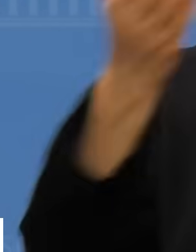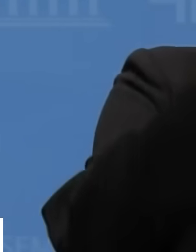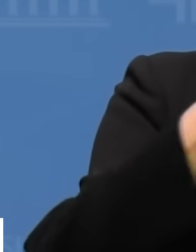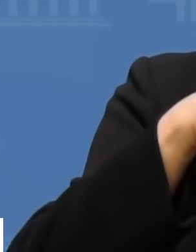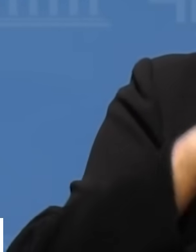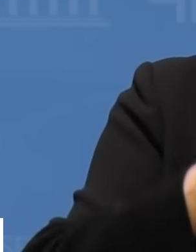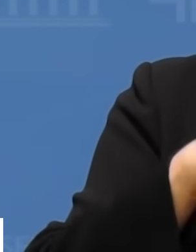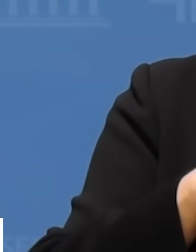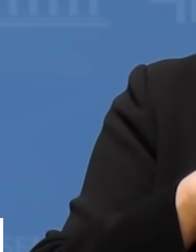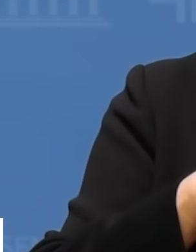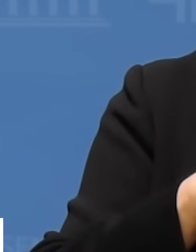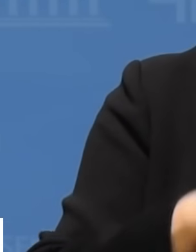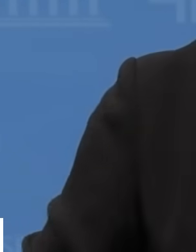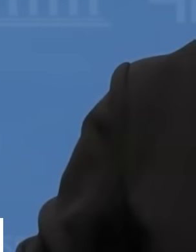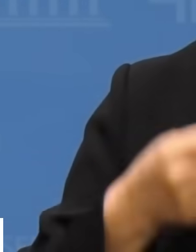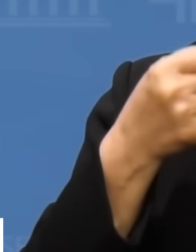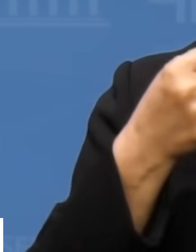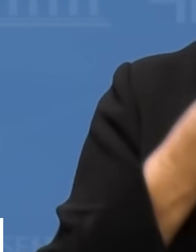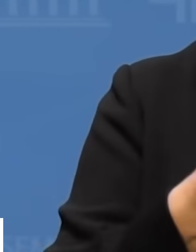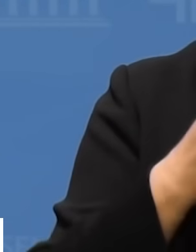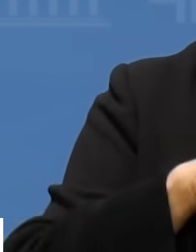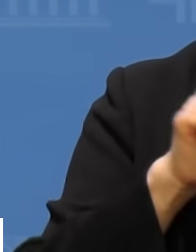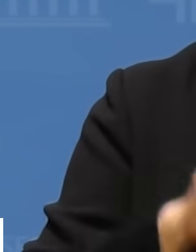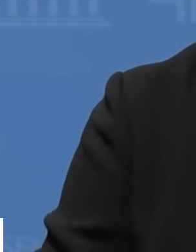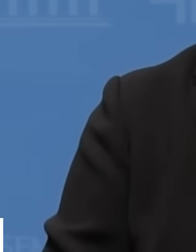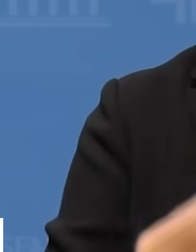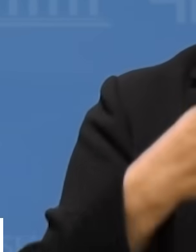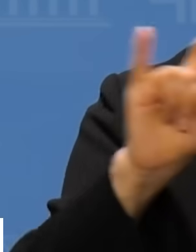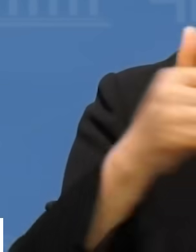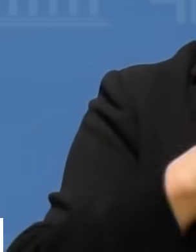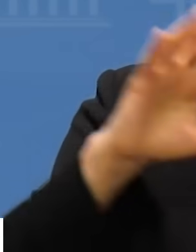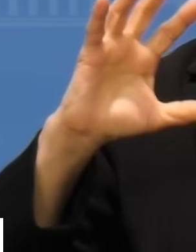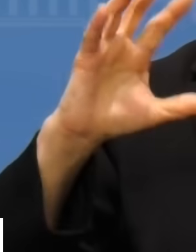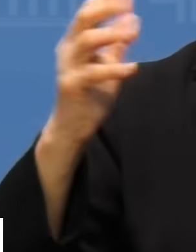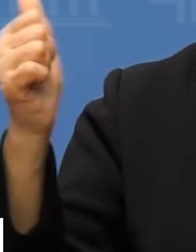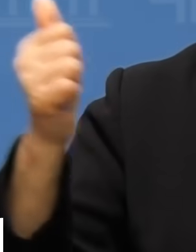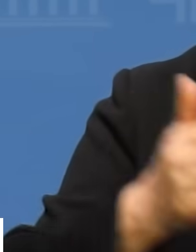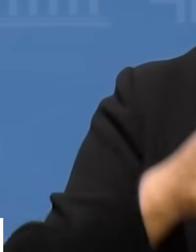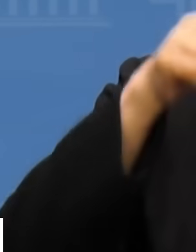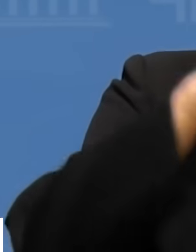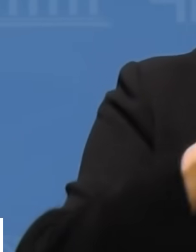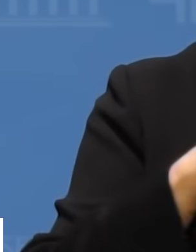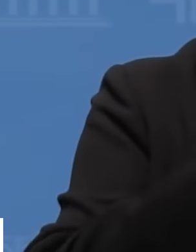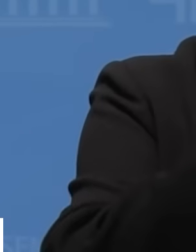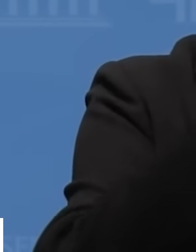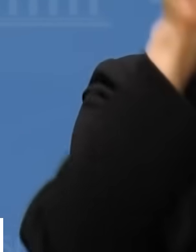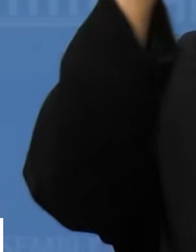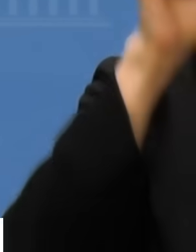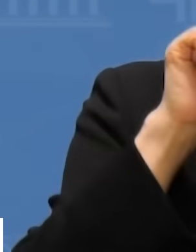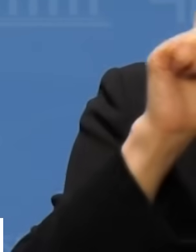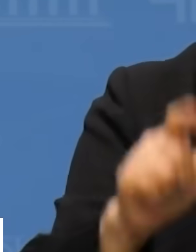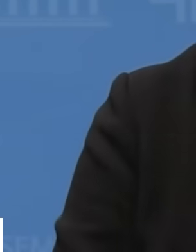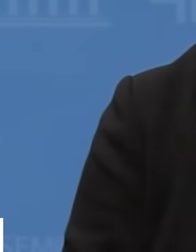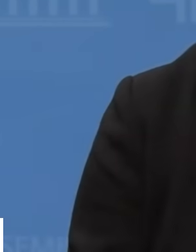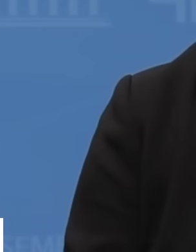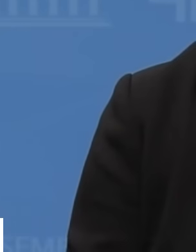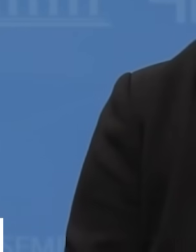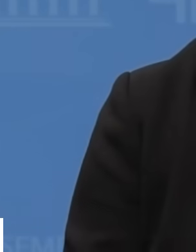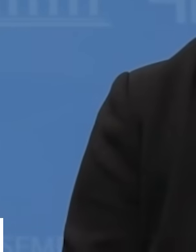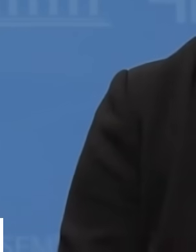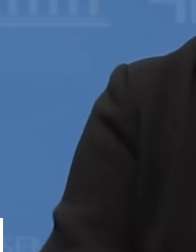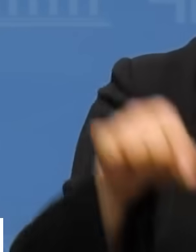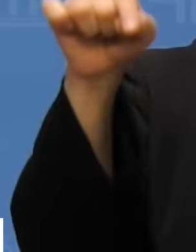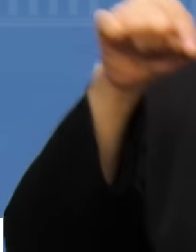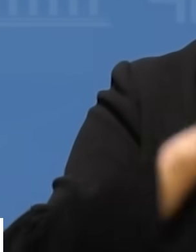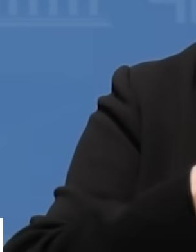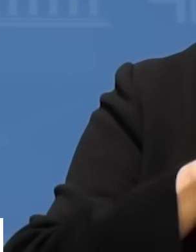앞에서 결연한 마음으로 22대 국회의원 선거 출마를 선언합니다.